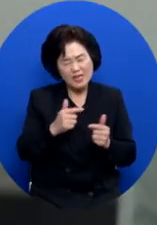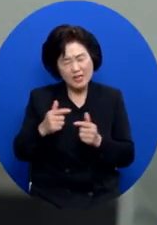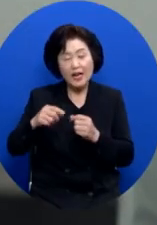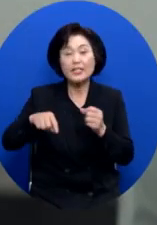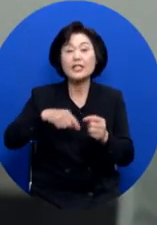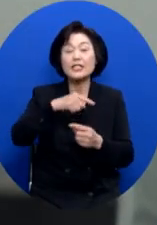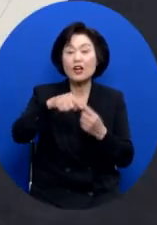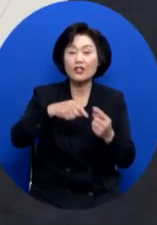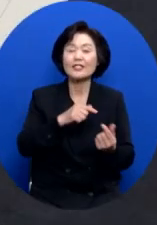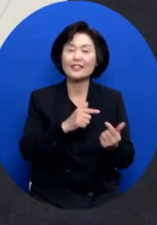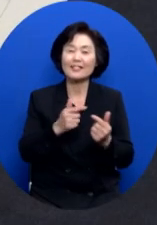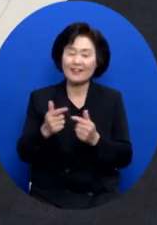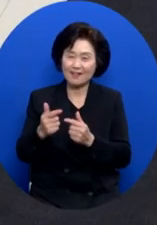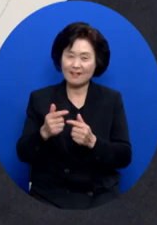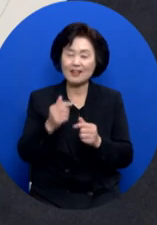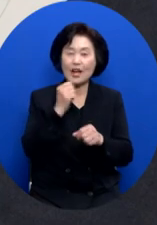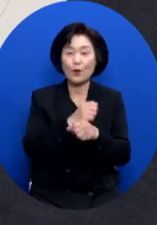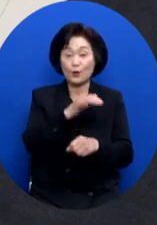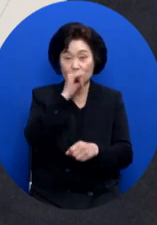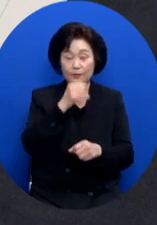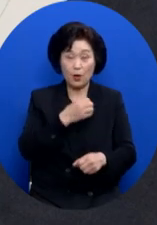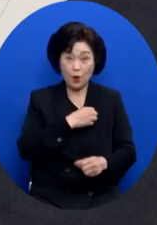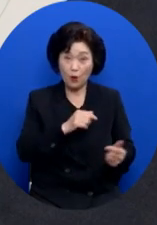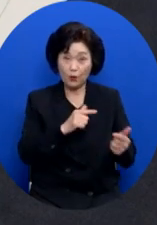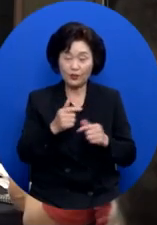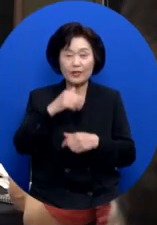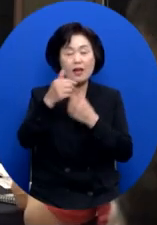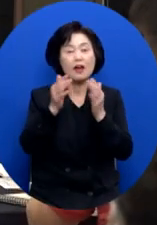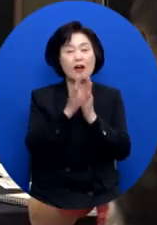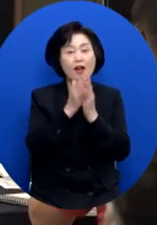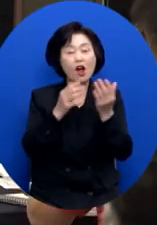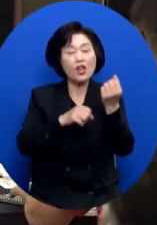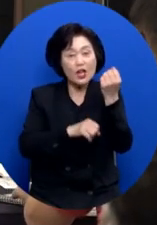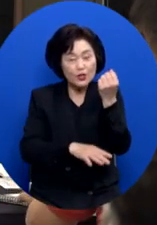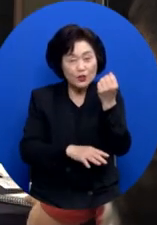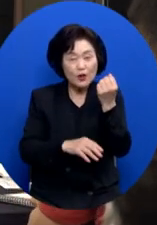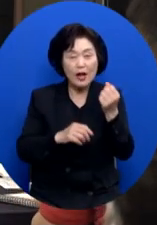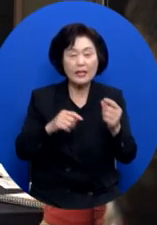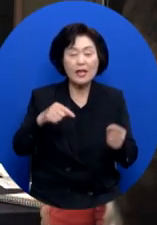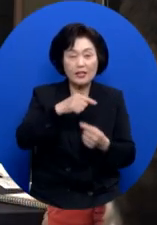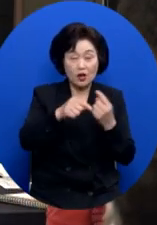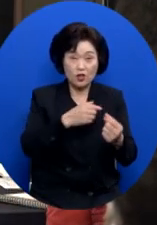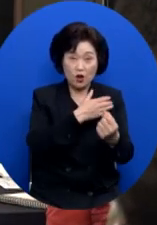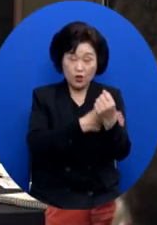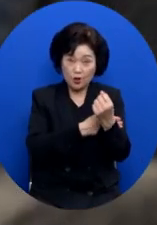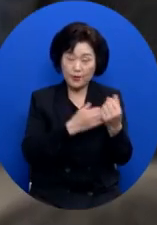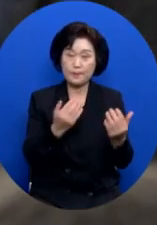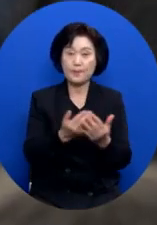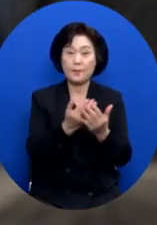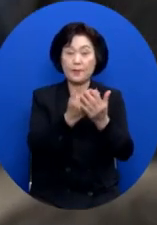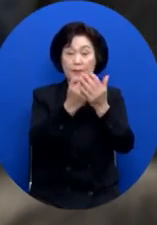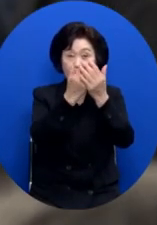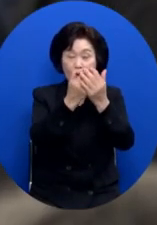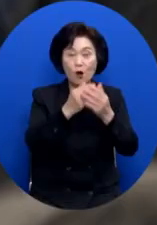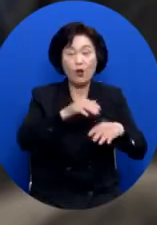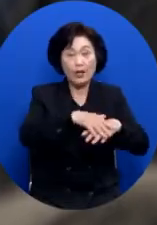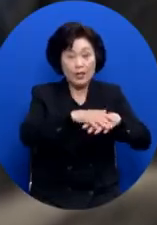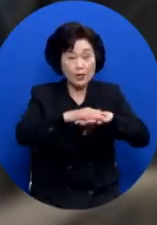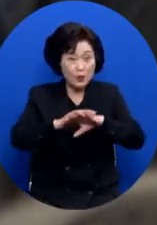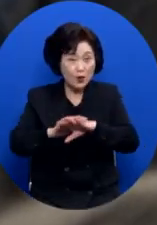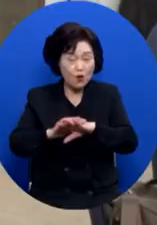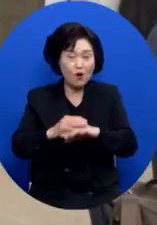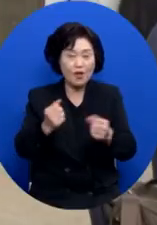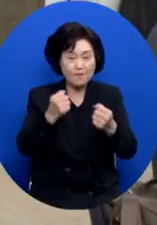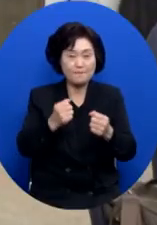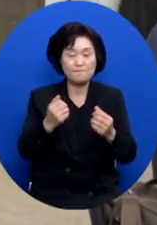있습니다. 이를 통해 회원들이 성경에 기초한 경영 능력이 향상되고 네트워킹 역량이 확대되도록 힘쓰고